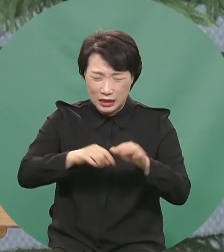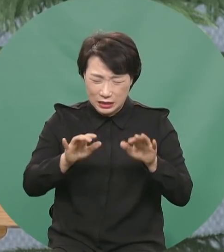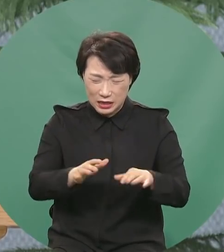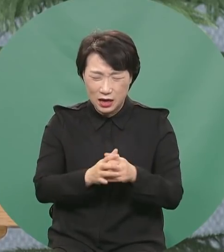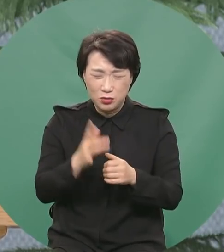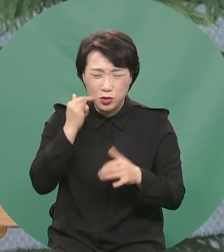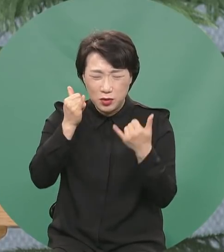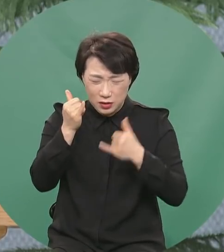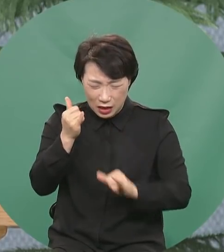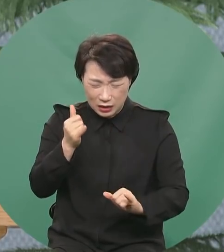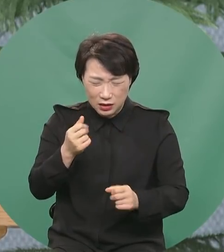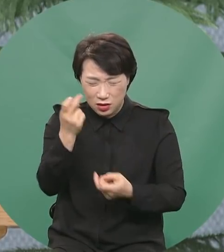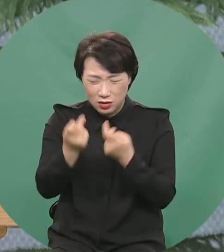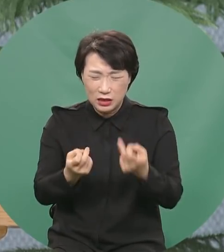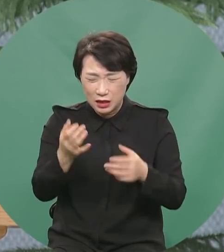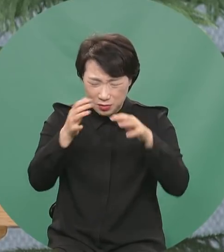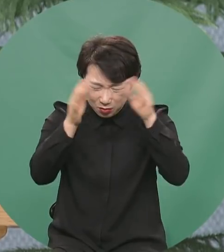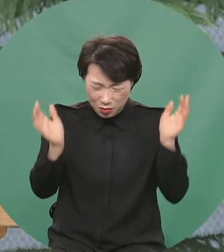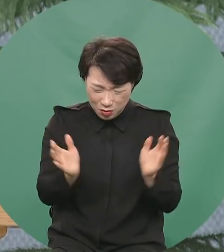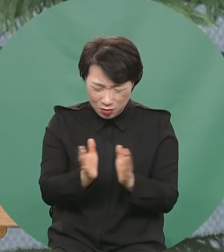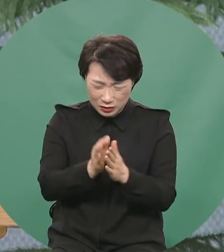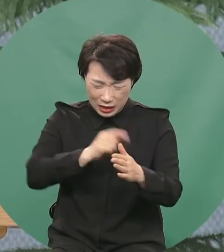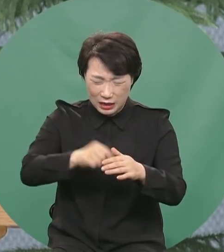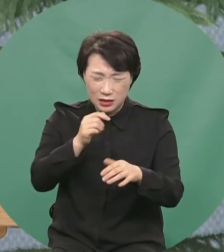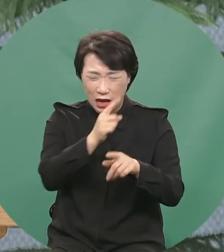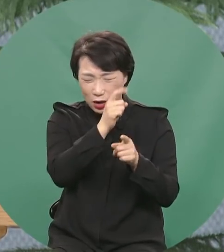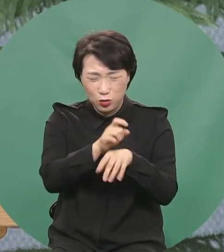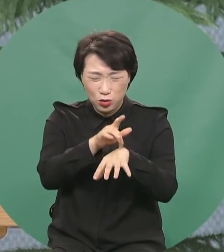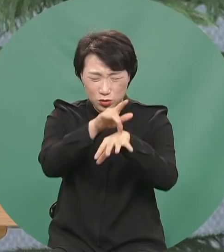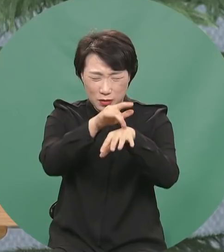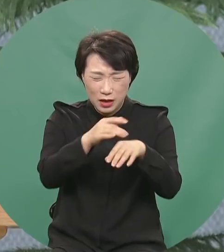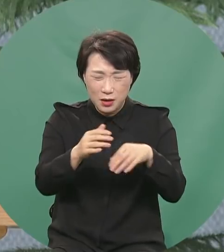자매 속에서 싹 다 떠나가라.